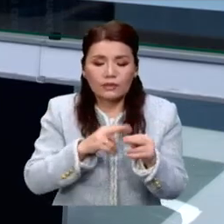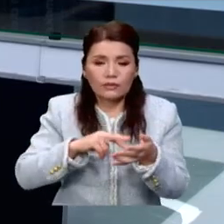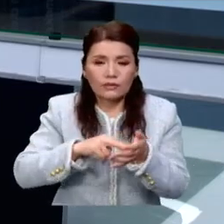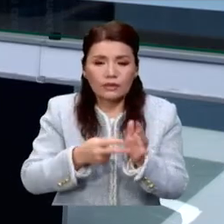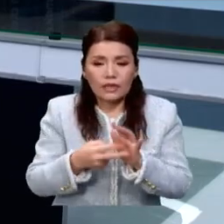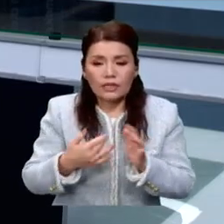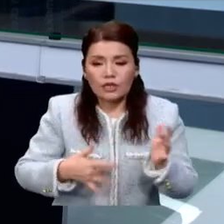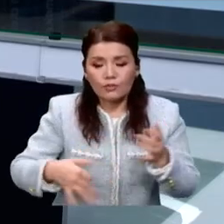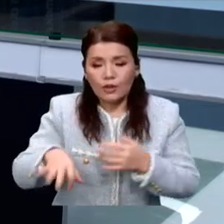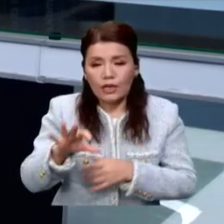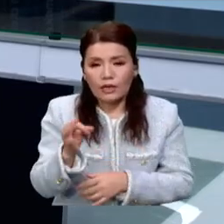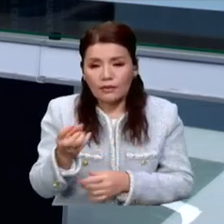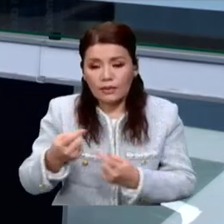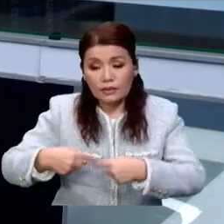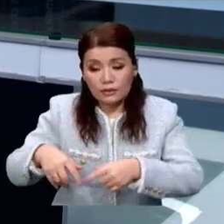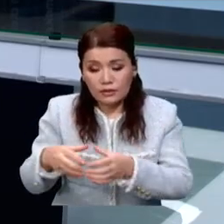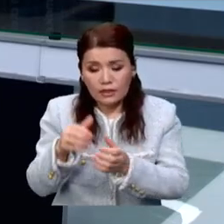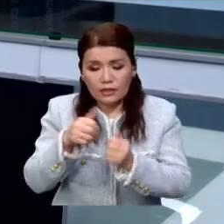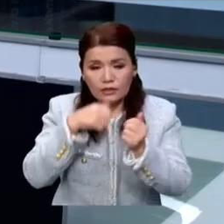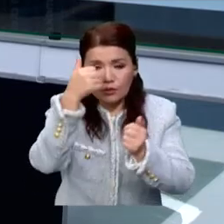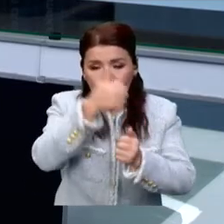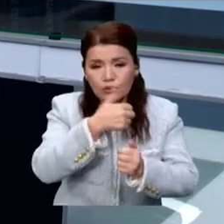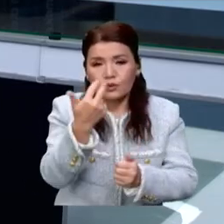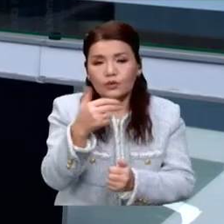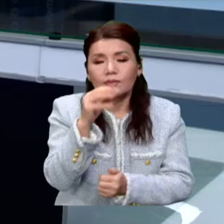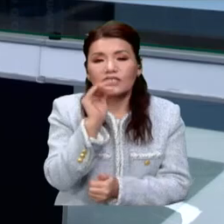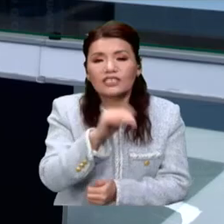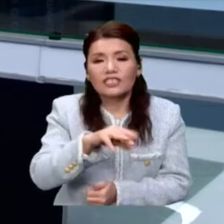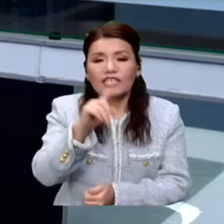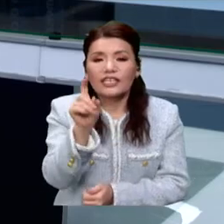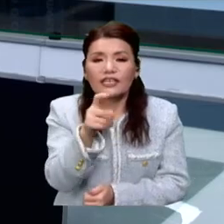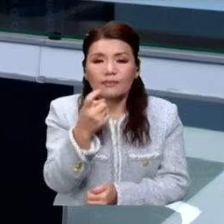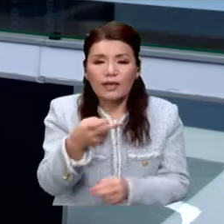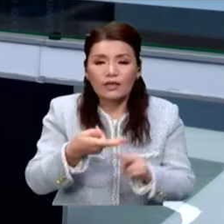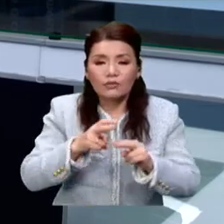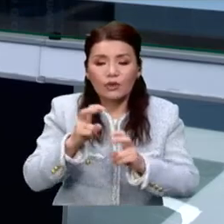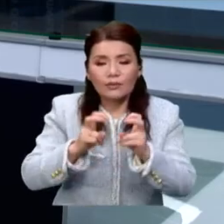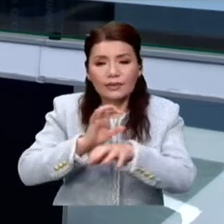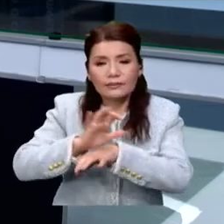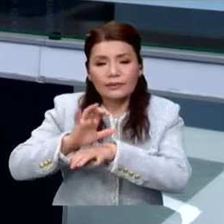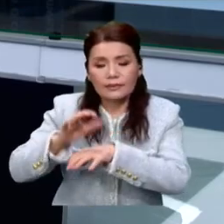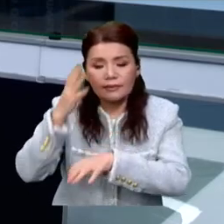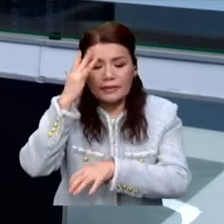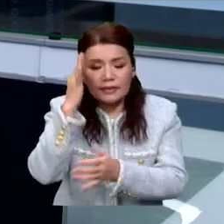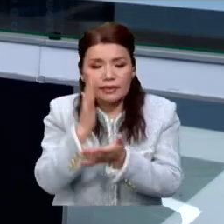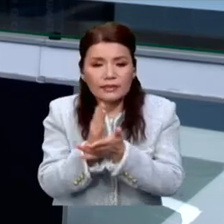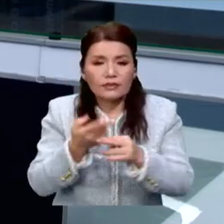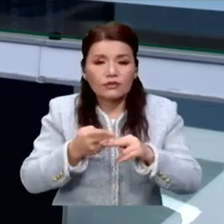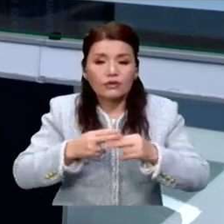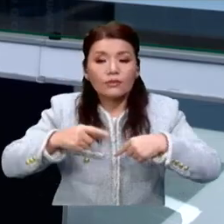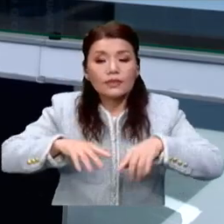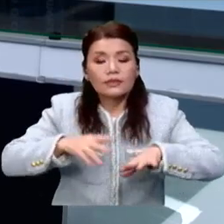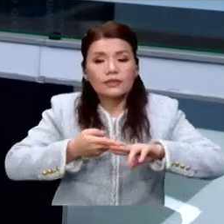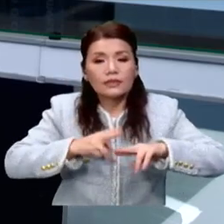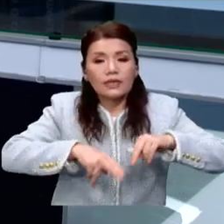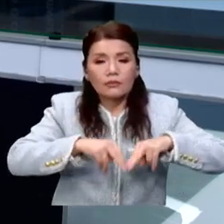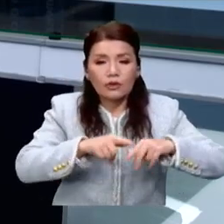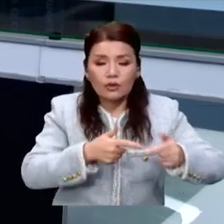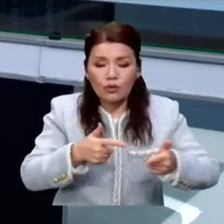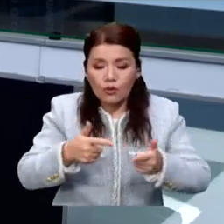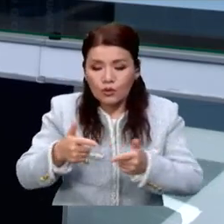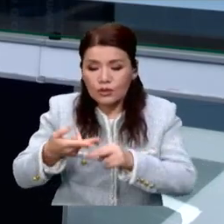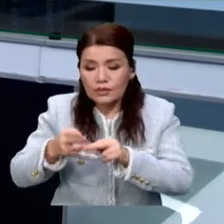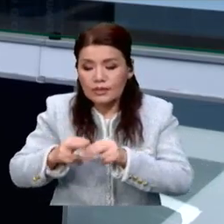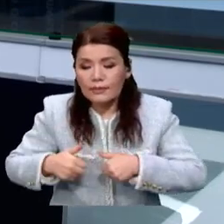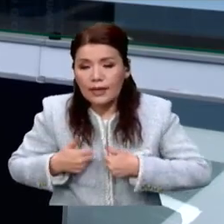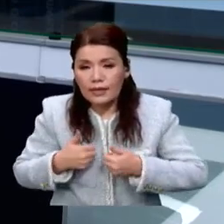Талас Инвестмент компания жылма-жыл 30 000 тонна химиялық өнім шығаруға ниетті. Өндіріс ошағында қазір құрылыс қызып тұр.